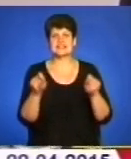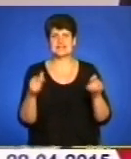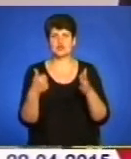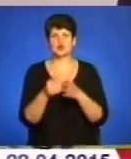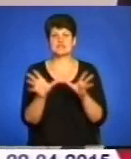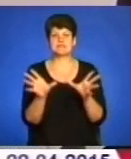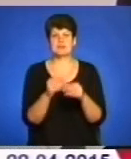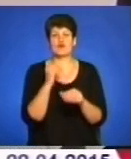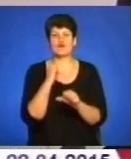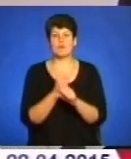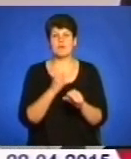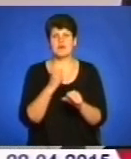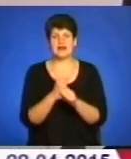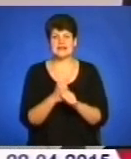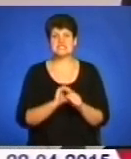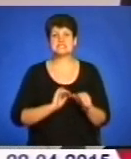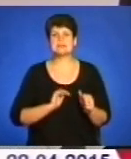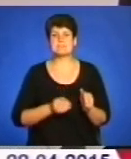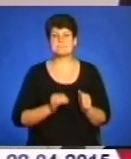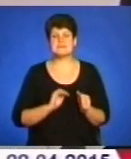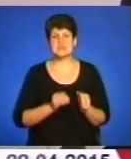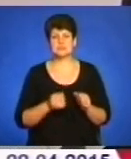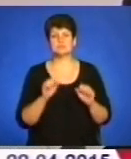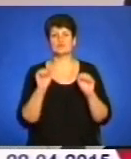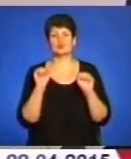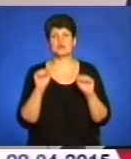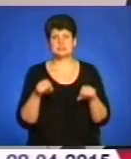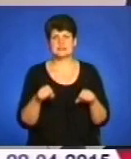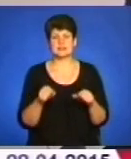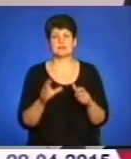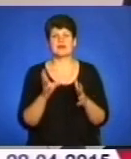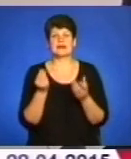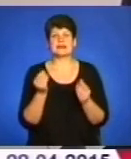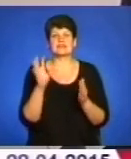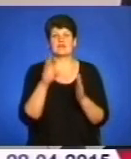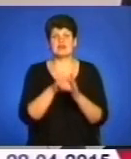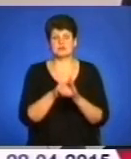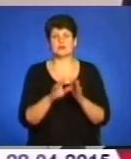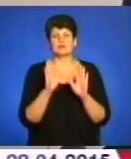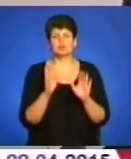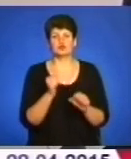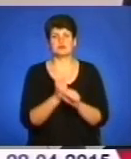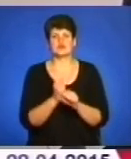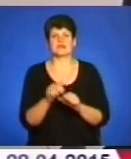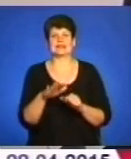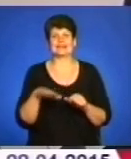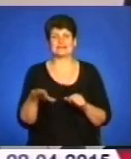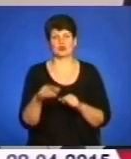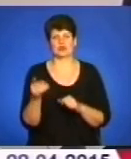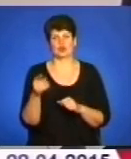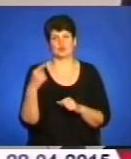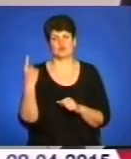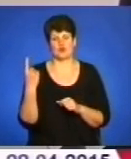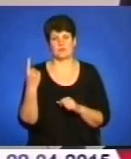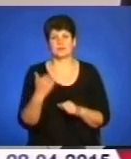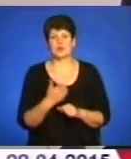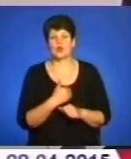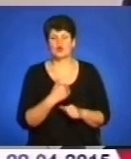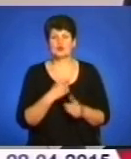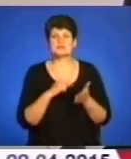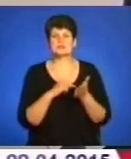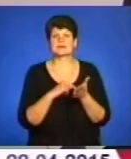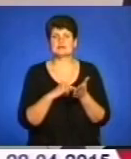співпраці з бізнесом, з потенційними інвесторами, котрі будуть працювати на території Тернопільської області. Хочу